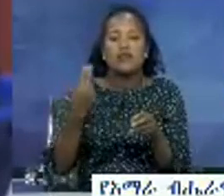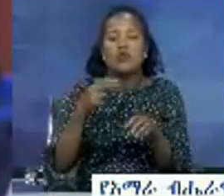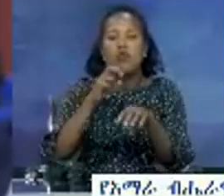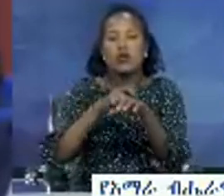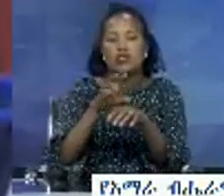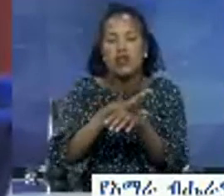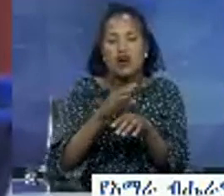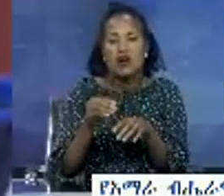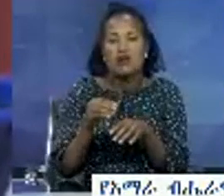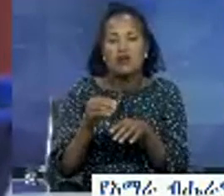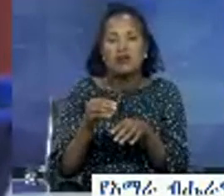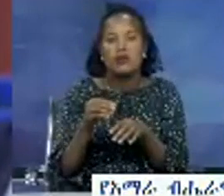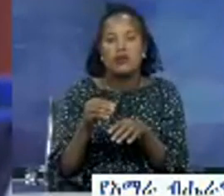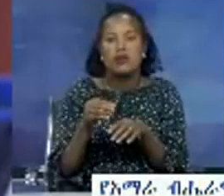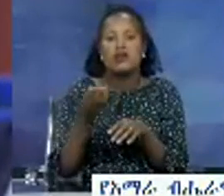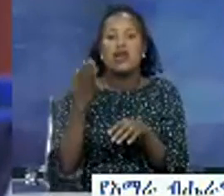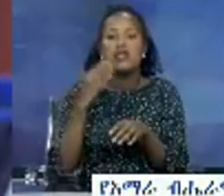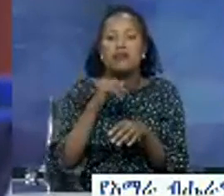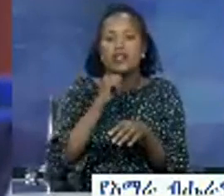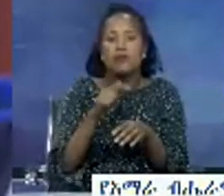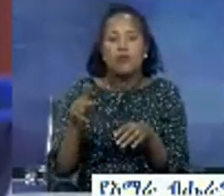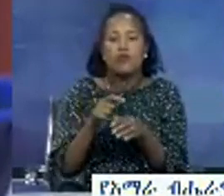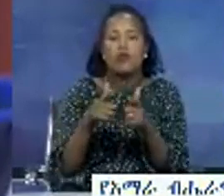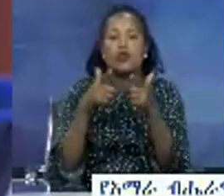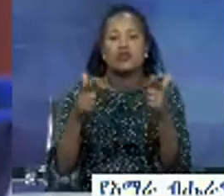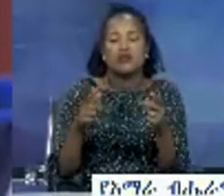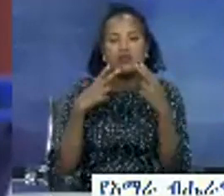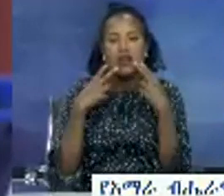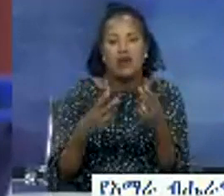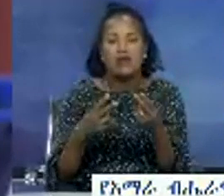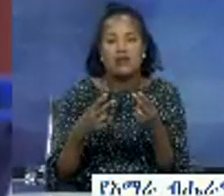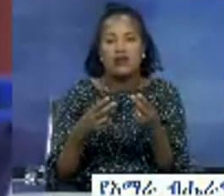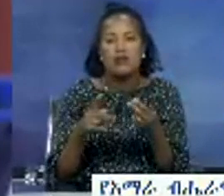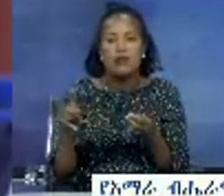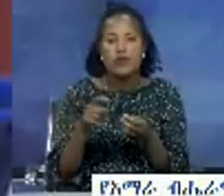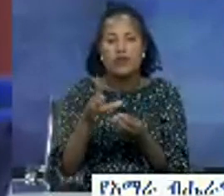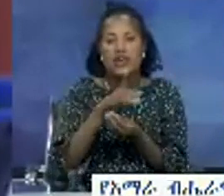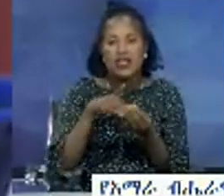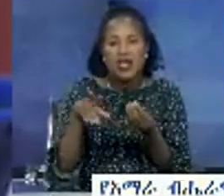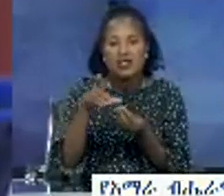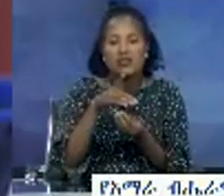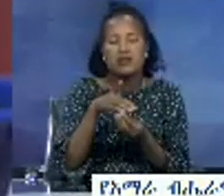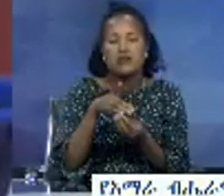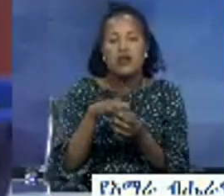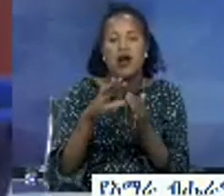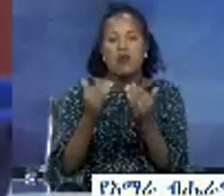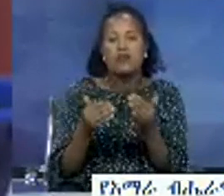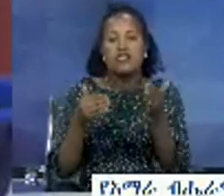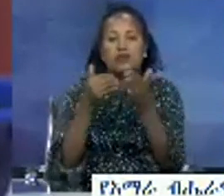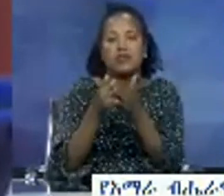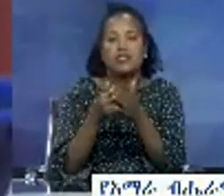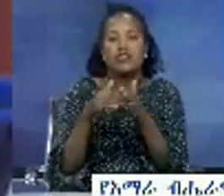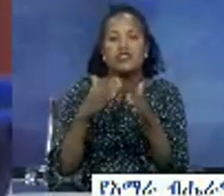ሁኔታ ያልነበረ መሆኑ በጉልህ ይታያል። በመሆኑም ክልላችን አሁን በደረሰበት